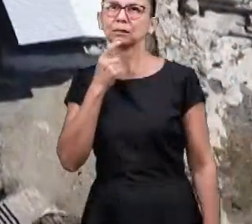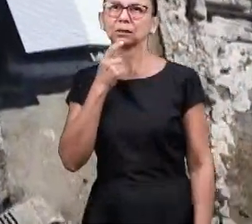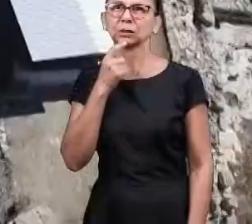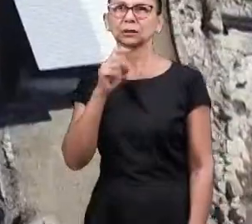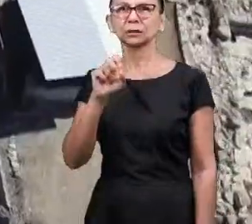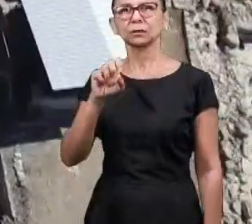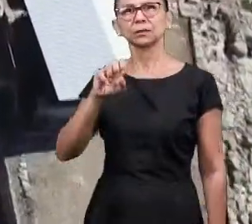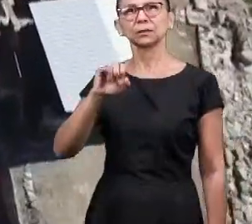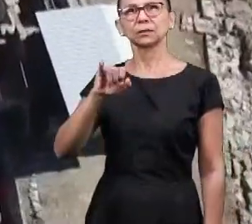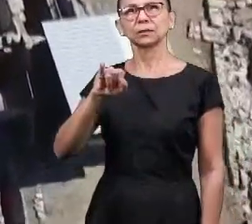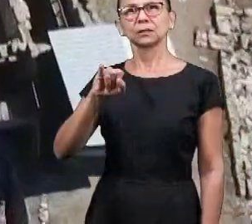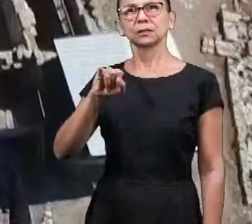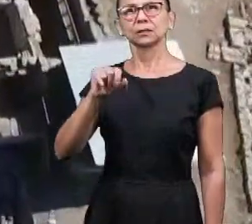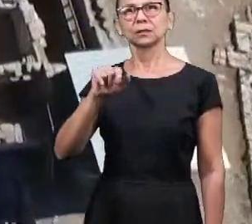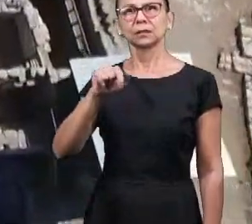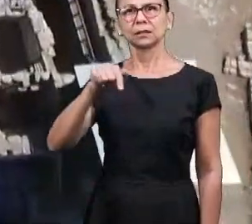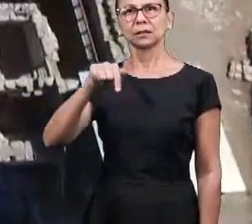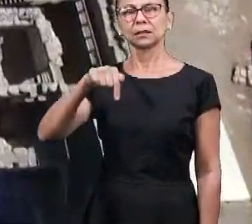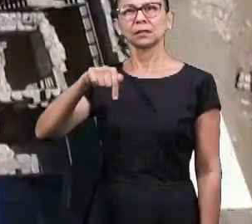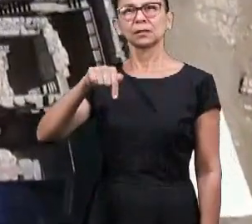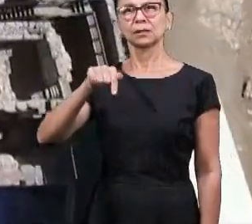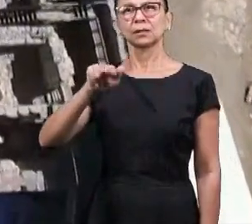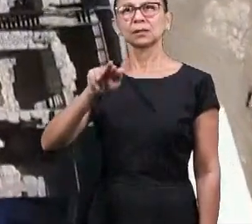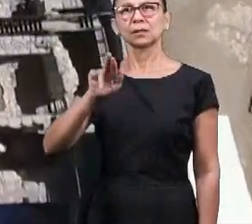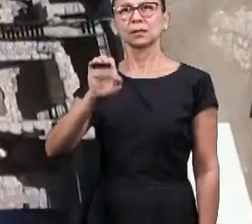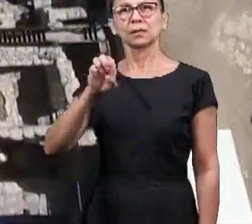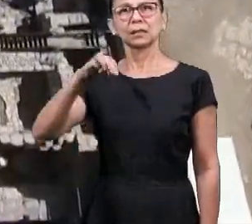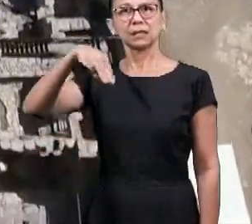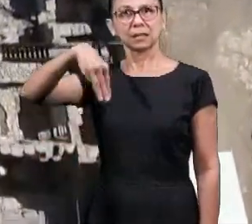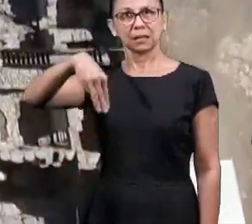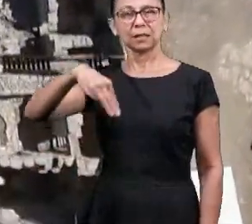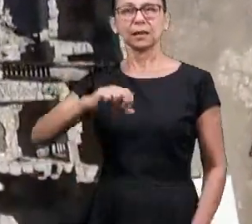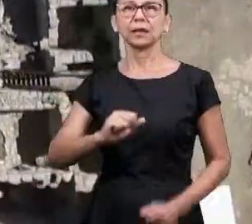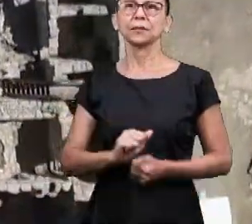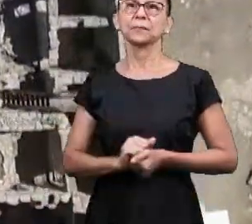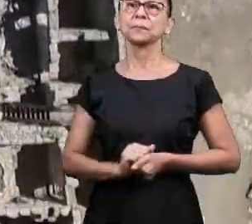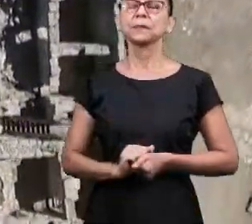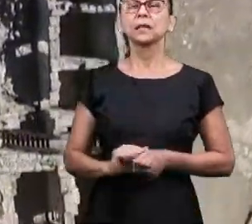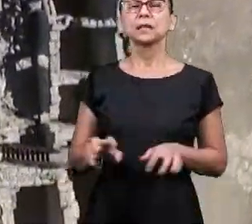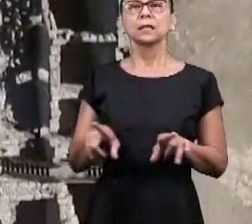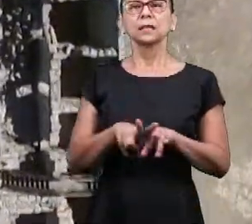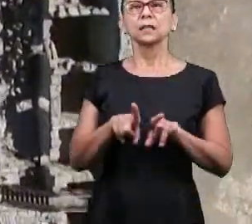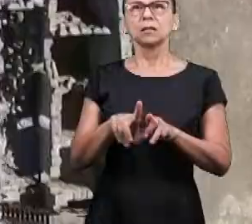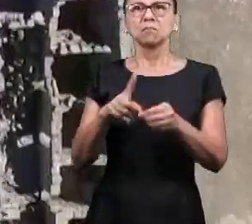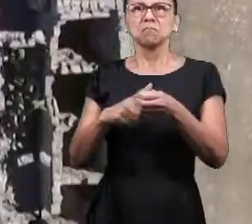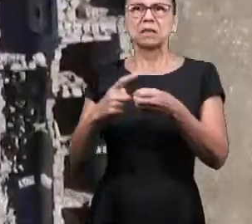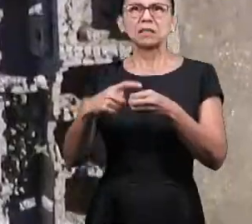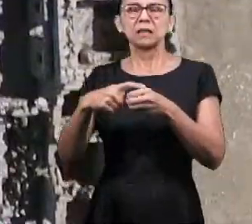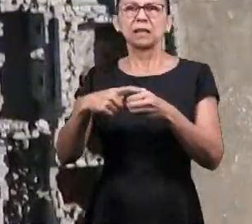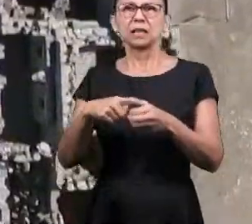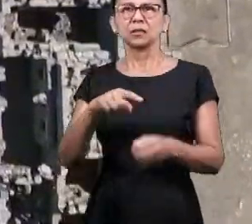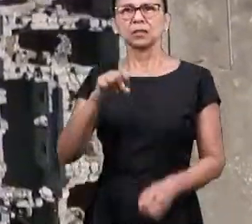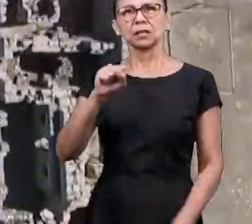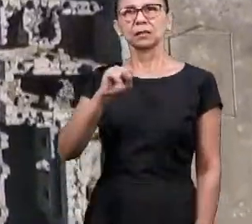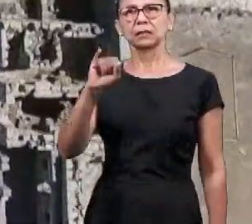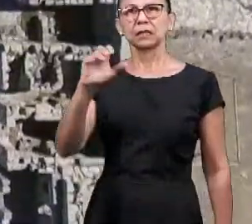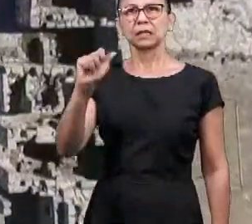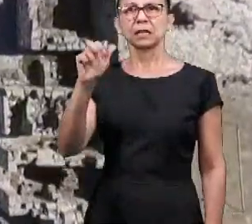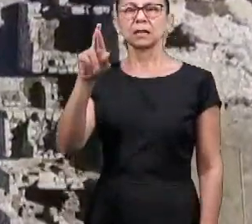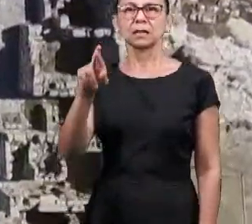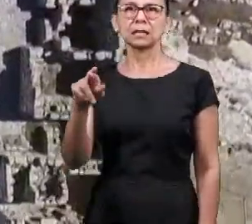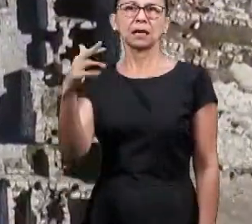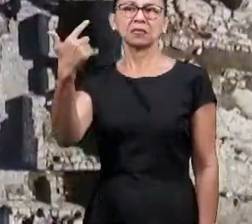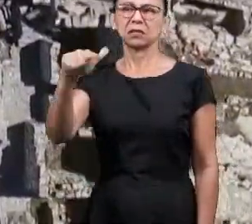certainement a été à peu près plus de 70 km. à peu près 73 km jusqu'à arriver à